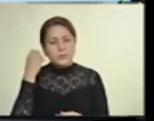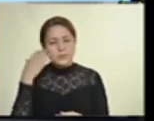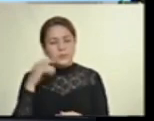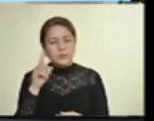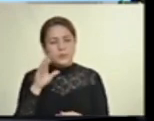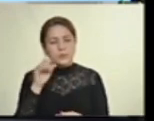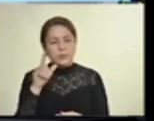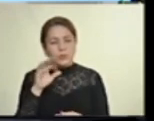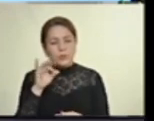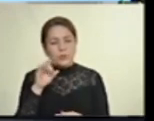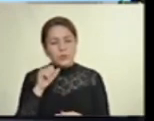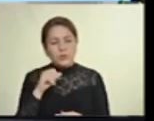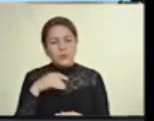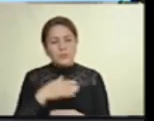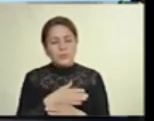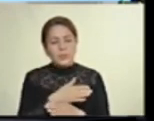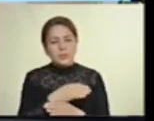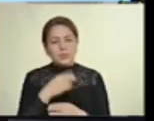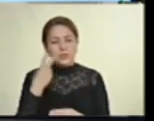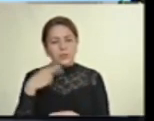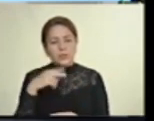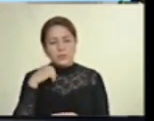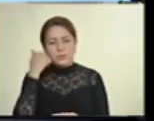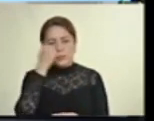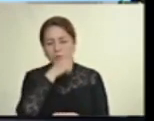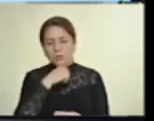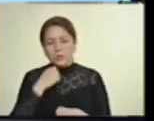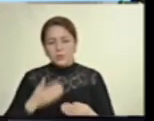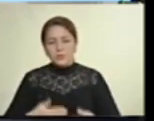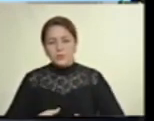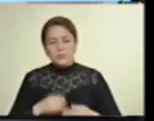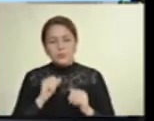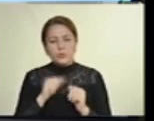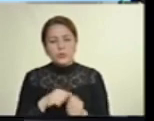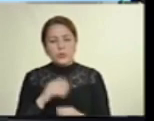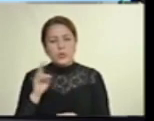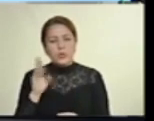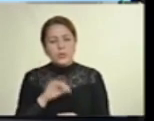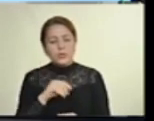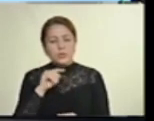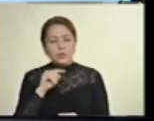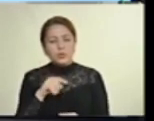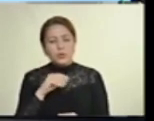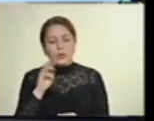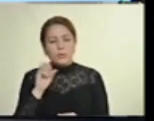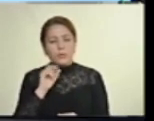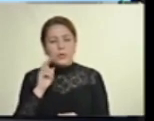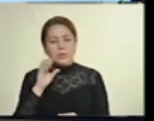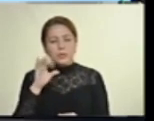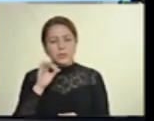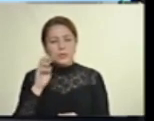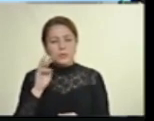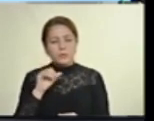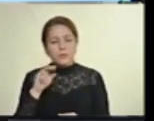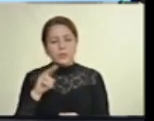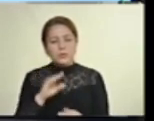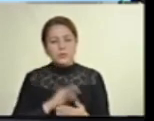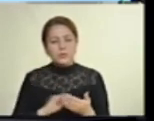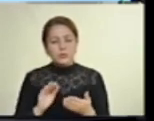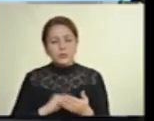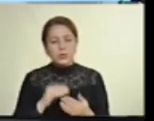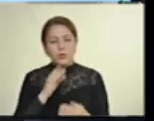zog'ora baliq 20 yilgacha yashashi mumkin. Lekin uning maksimal qayd etilgan yoshi